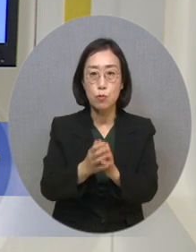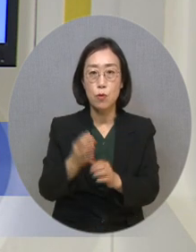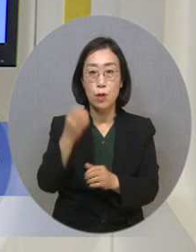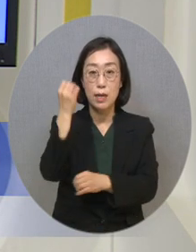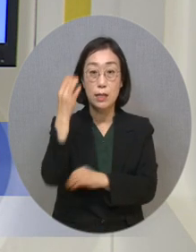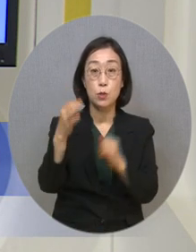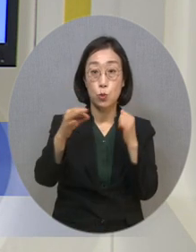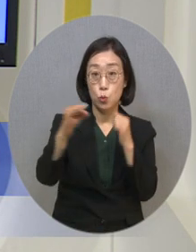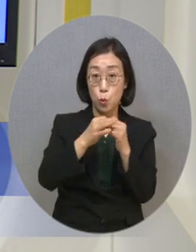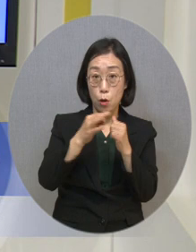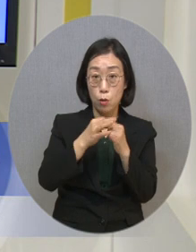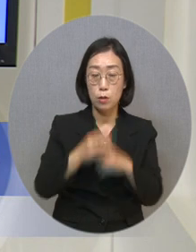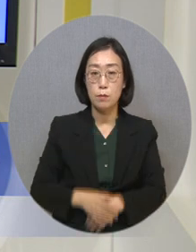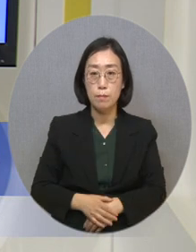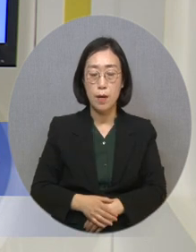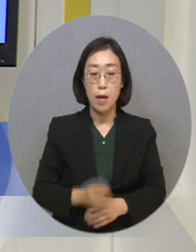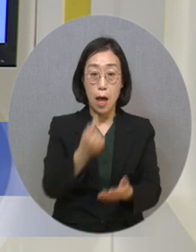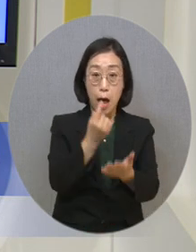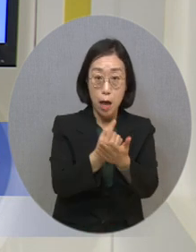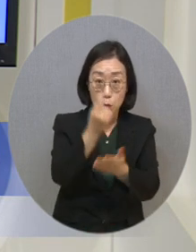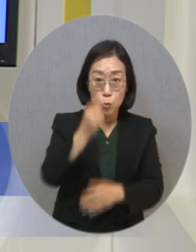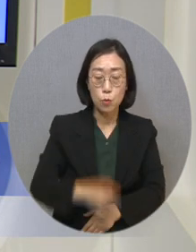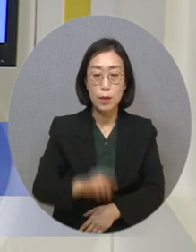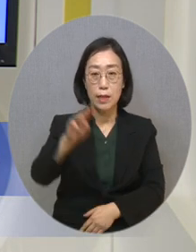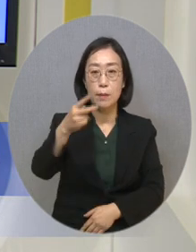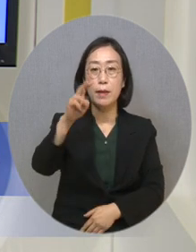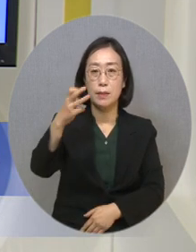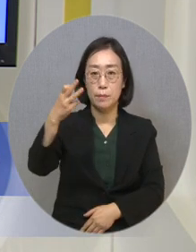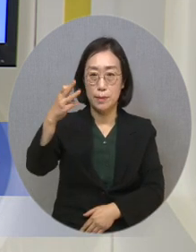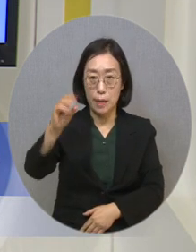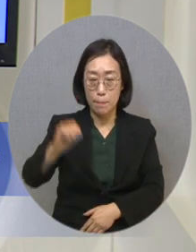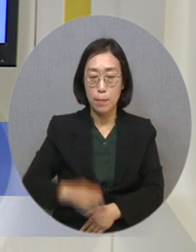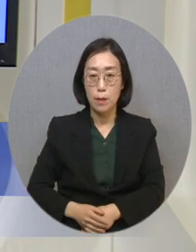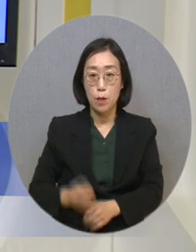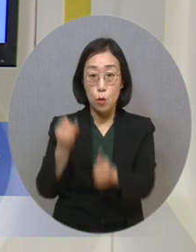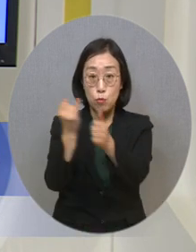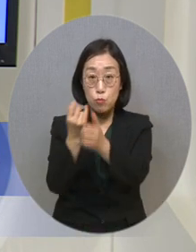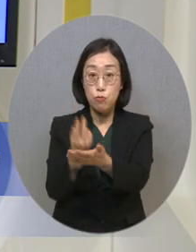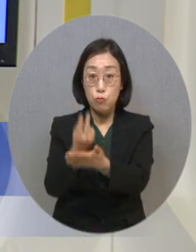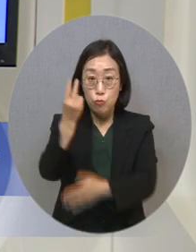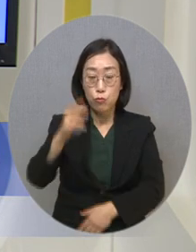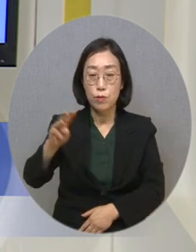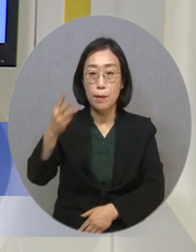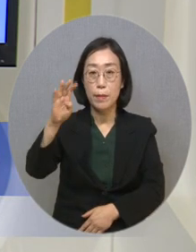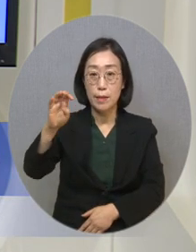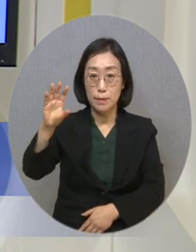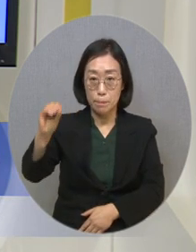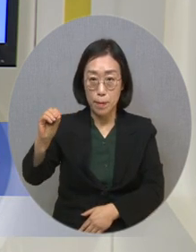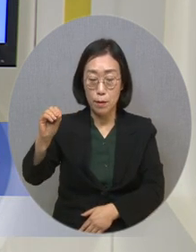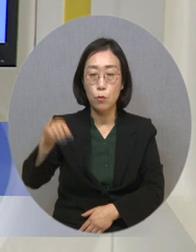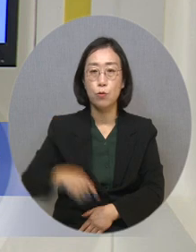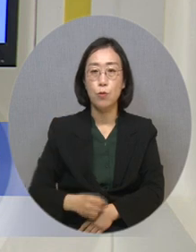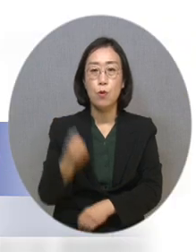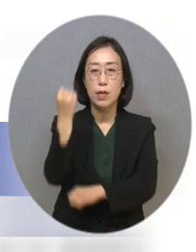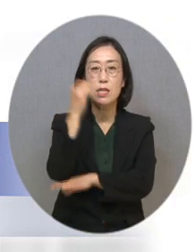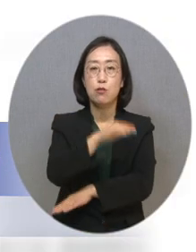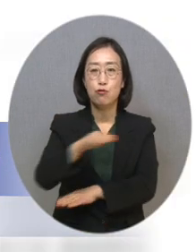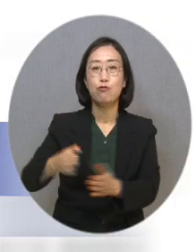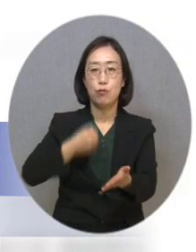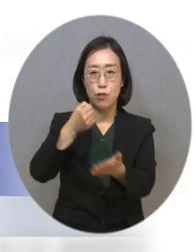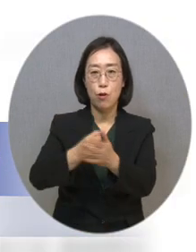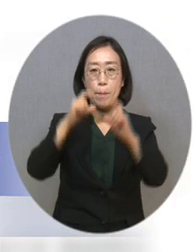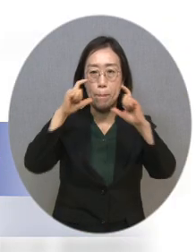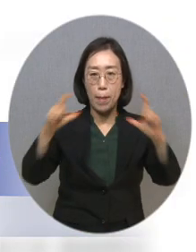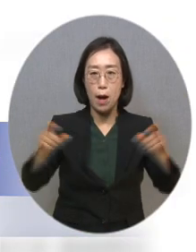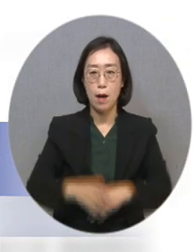선정 기준액을 단독 가구 213만 원 부부 가구 340만 8천원으로 결정한다고 밝혔습니다